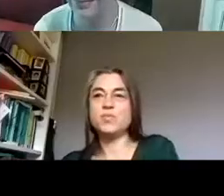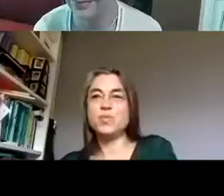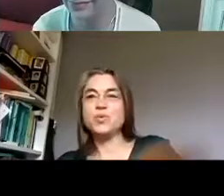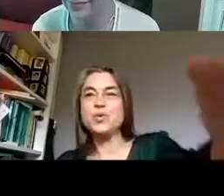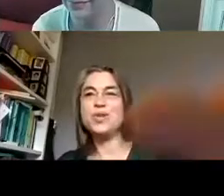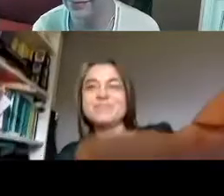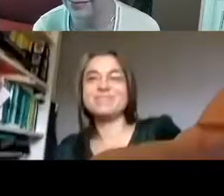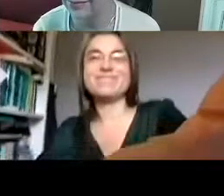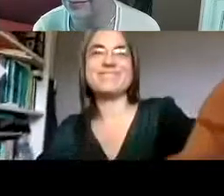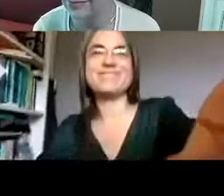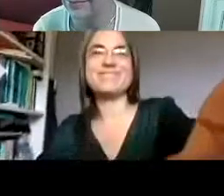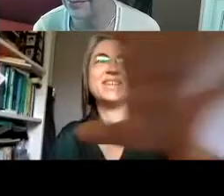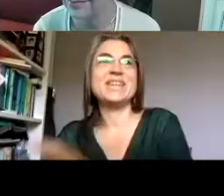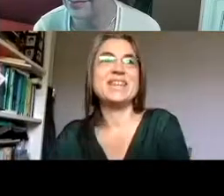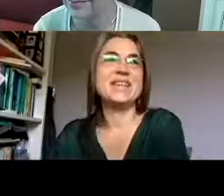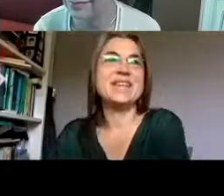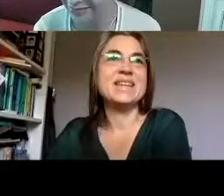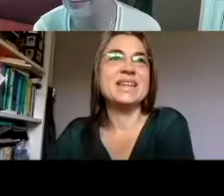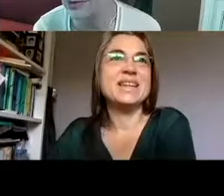Bonjour.